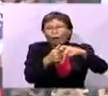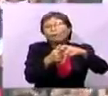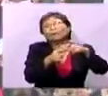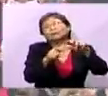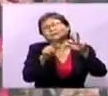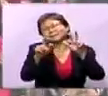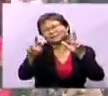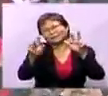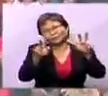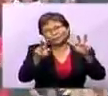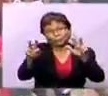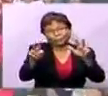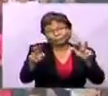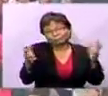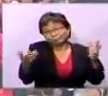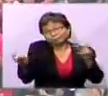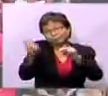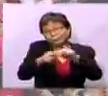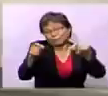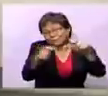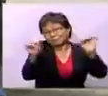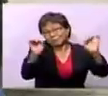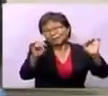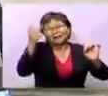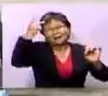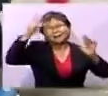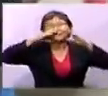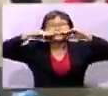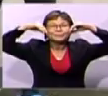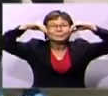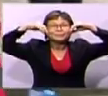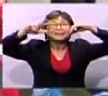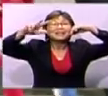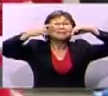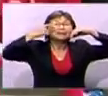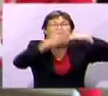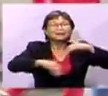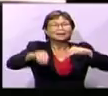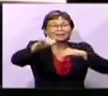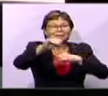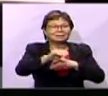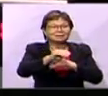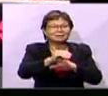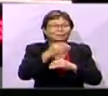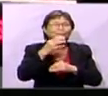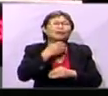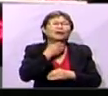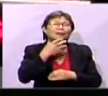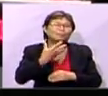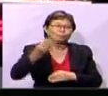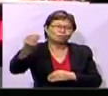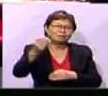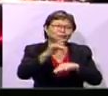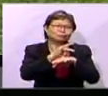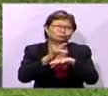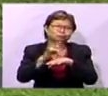3-2. Tiada lagi pertambahan jaringan selepas itu, Kelantan ceria dengan tiga mata manakala Yop ulang hampa 0.